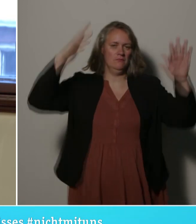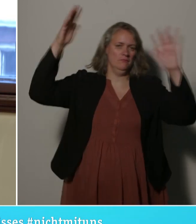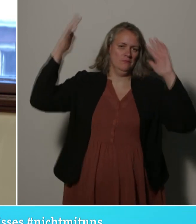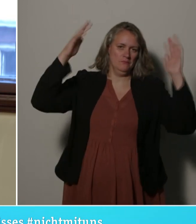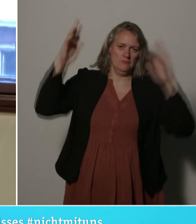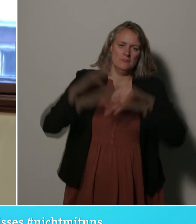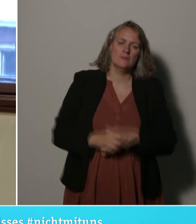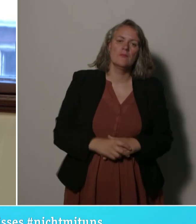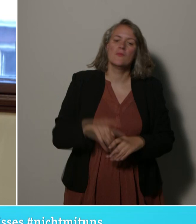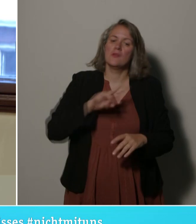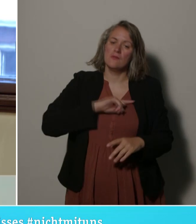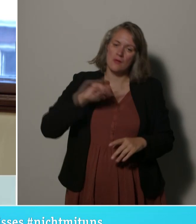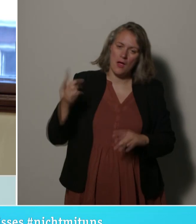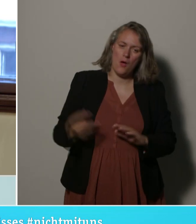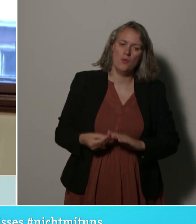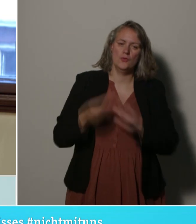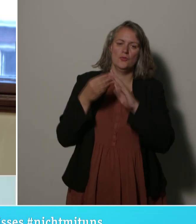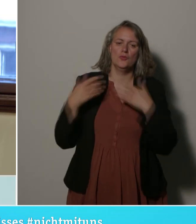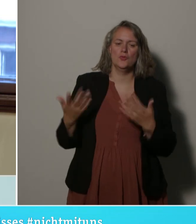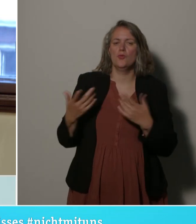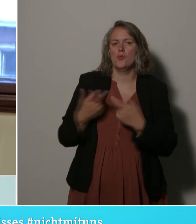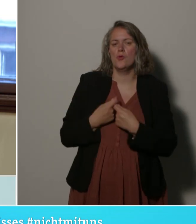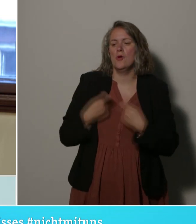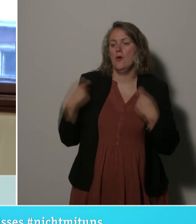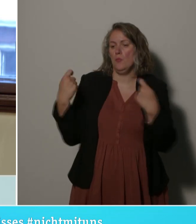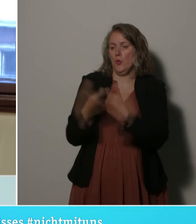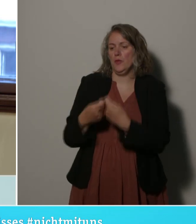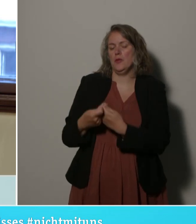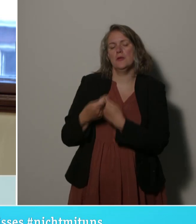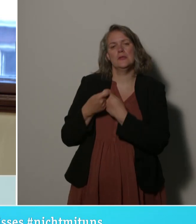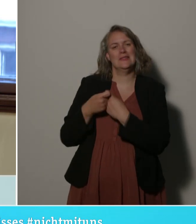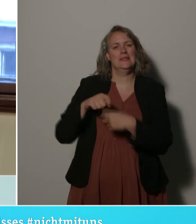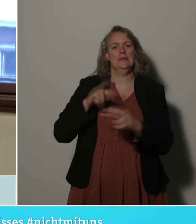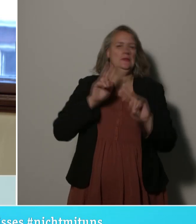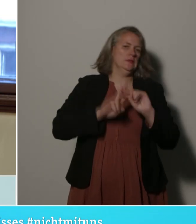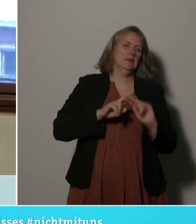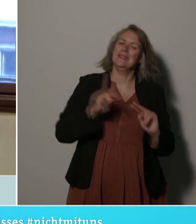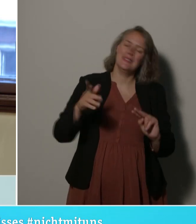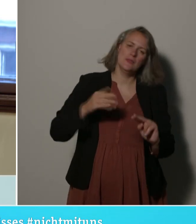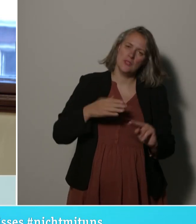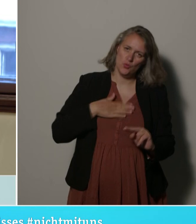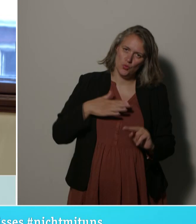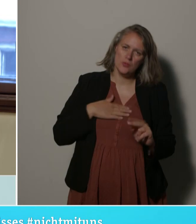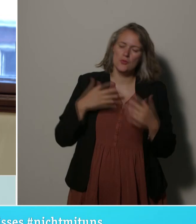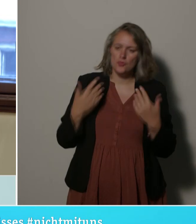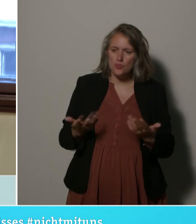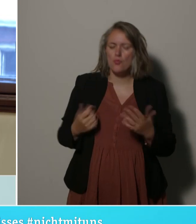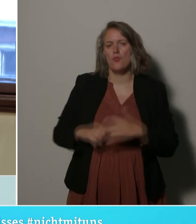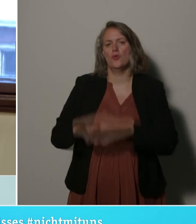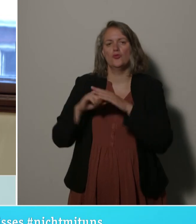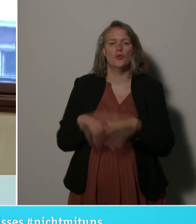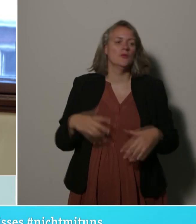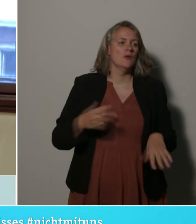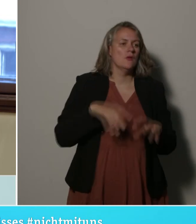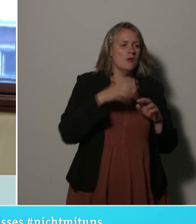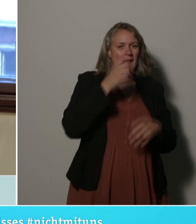Wir unterstützen die Forderung des Bündnisses Nicht mit uns. Der Verzicht auf Energiesperren und das Verhindern von Zwangsräumungen sind